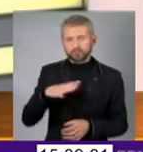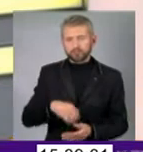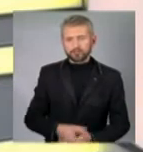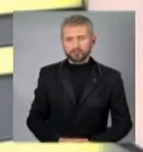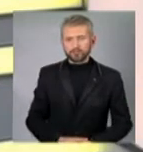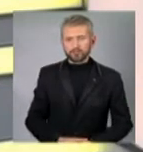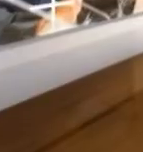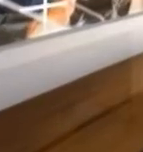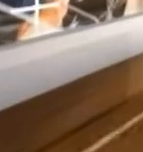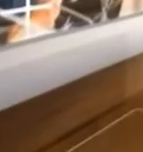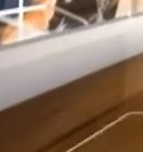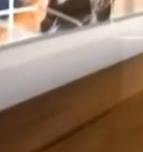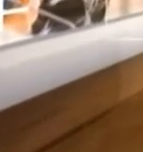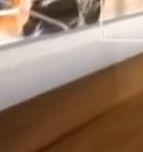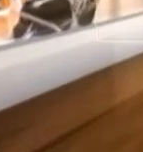перемикайте.